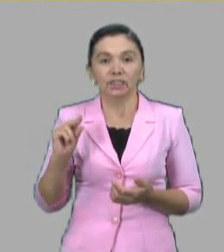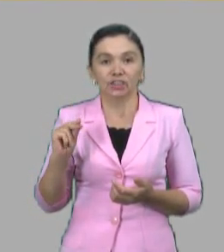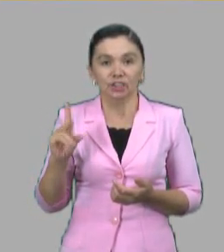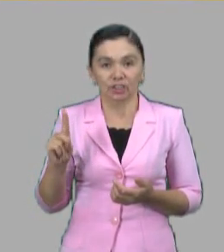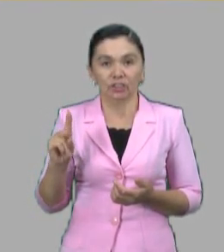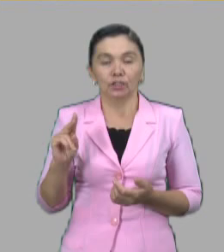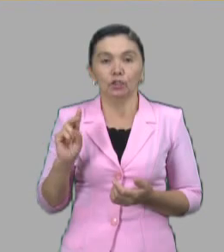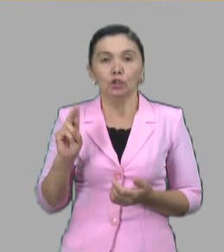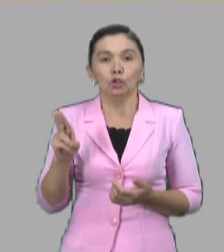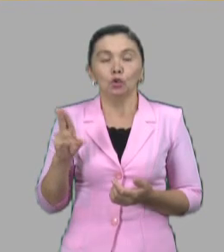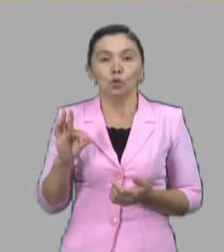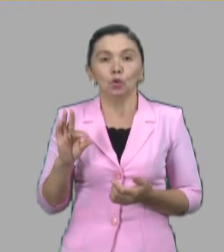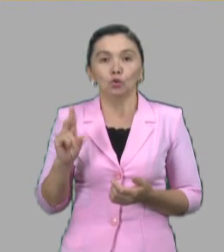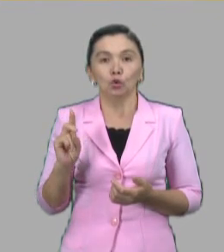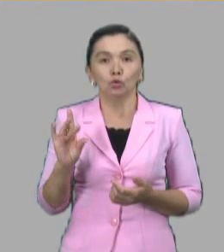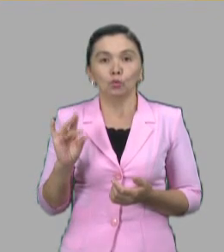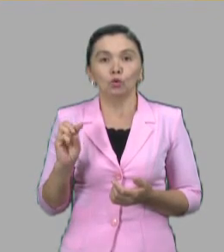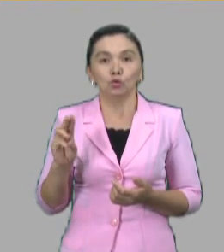Котормочу.